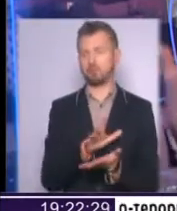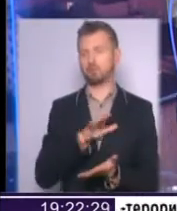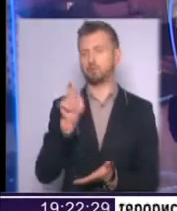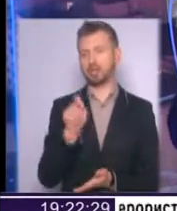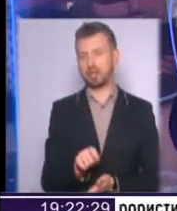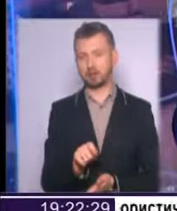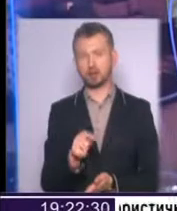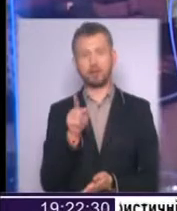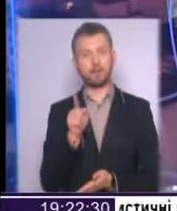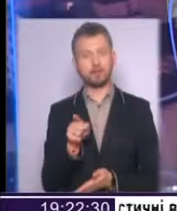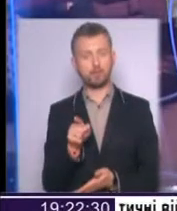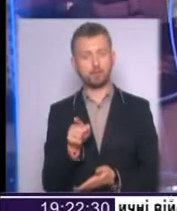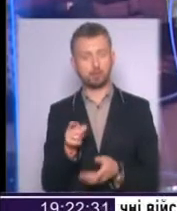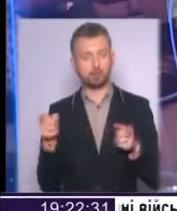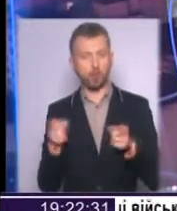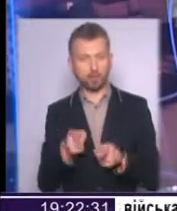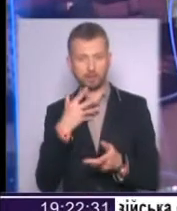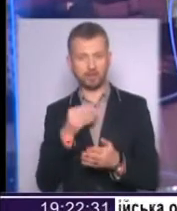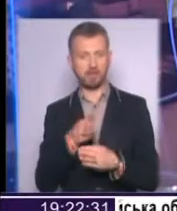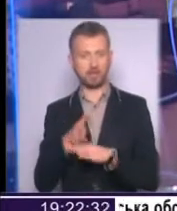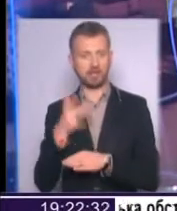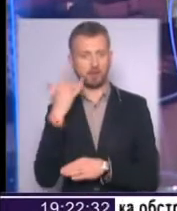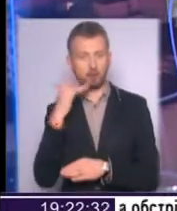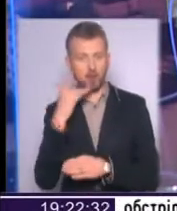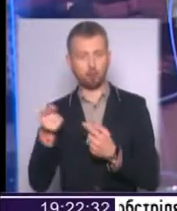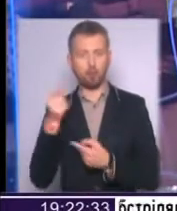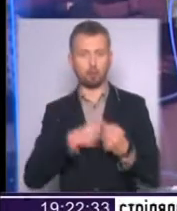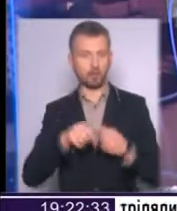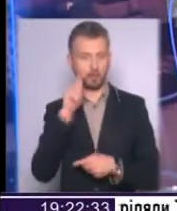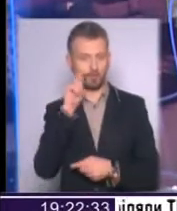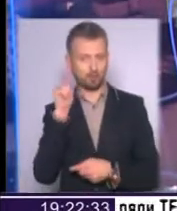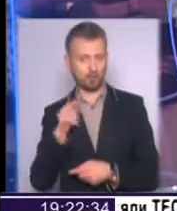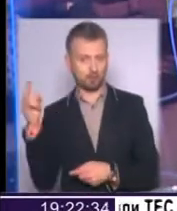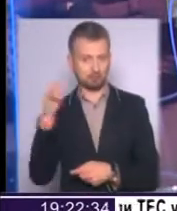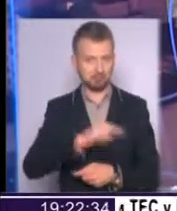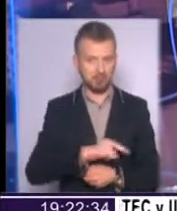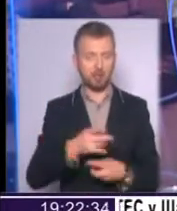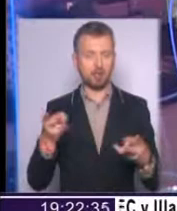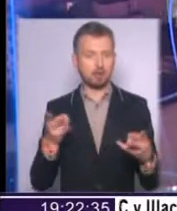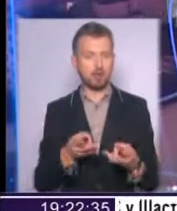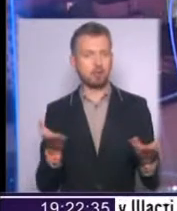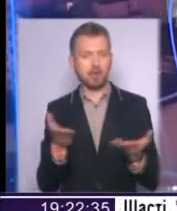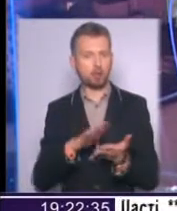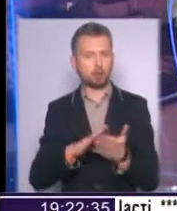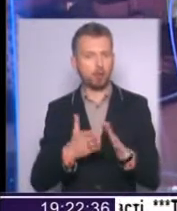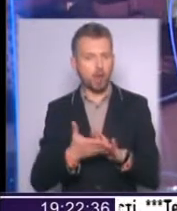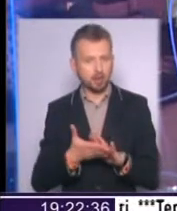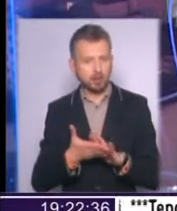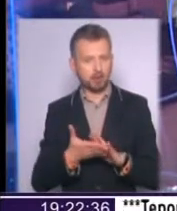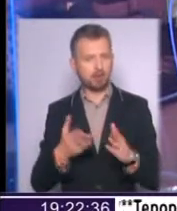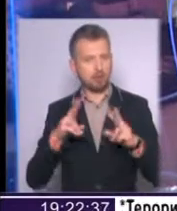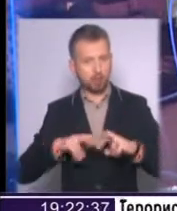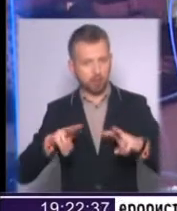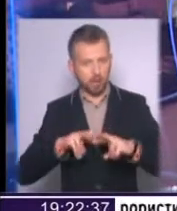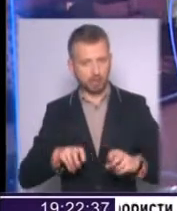ж скоротив на свій візит до Сполучених Штатів Америки, повертається до України. І врешті треба якось в ситуації в будь-якому випадку